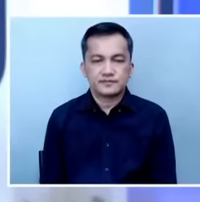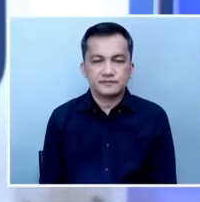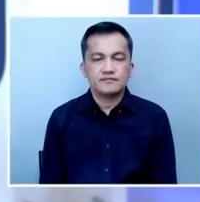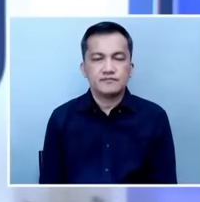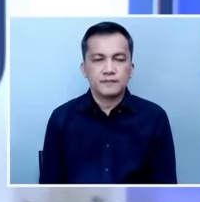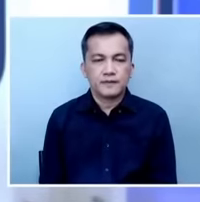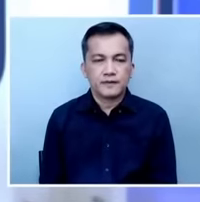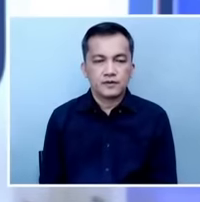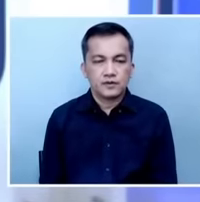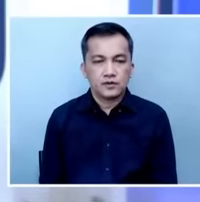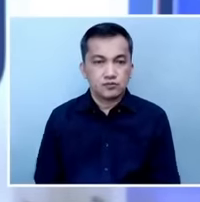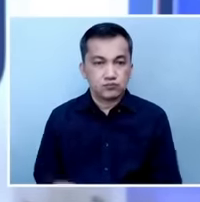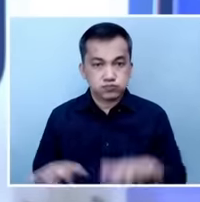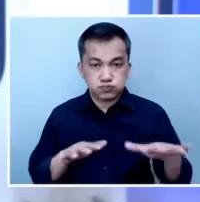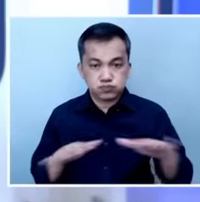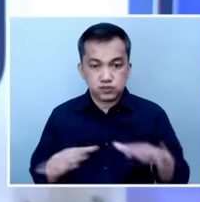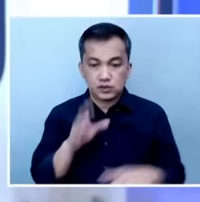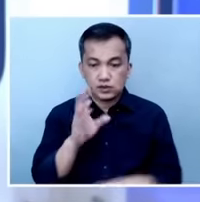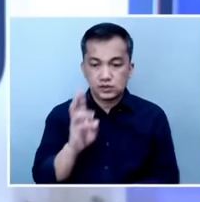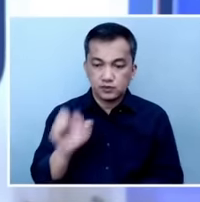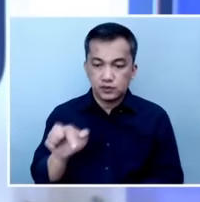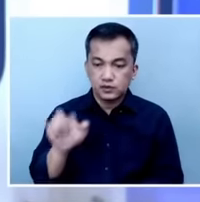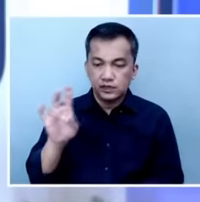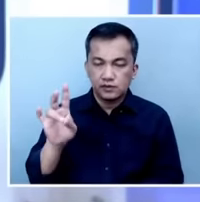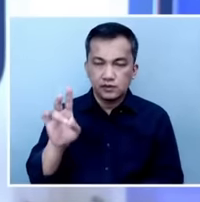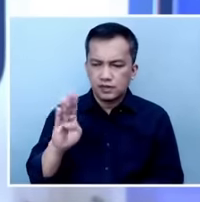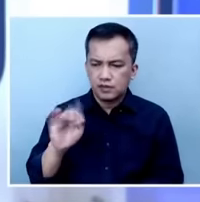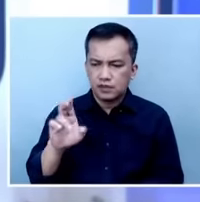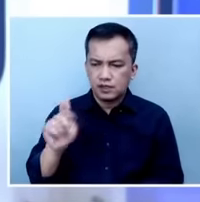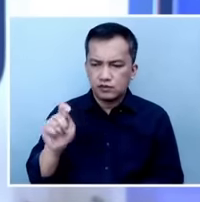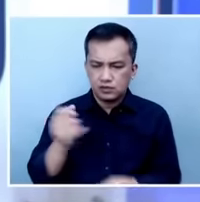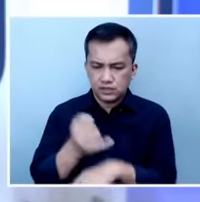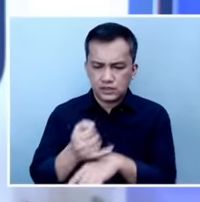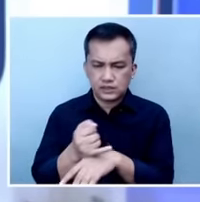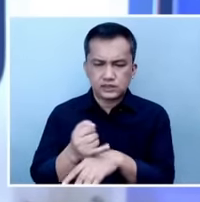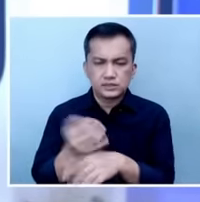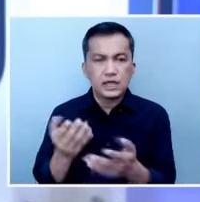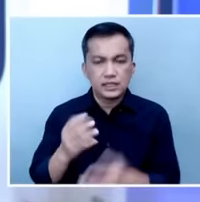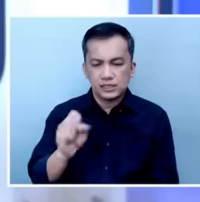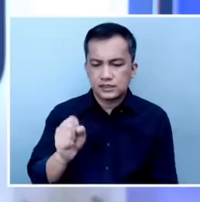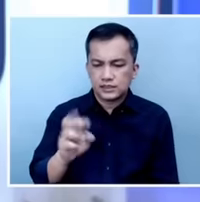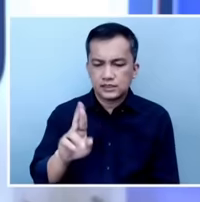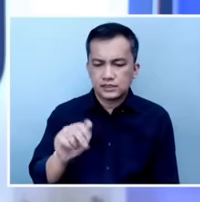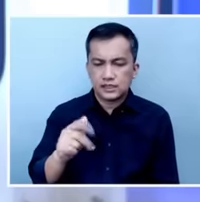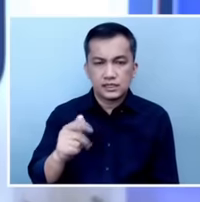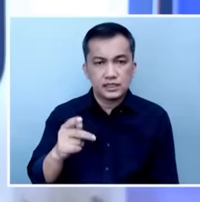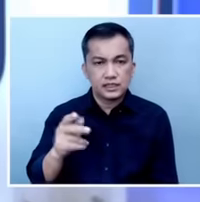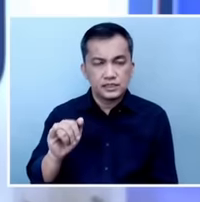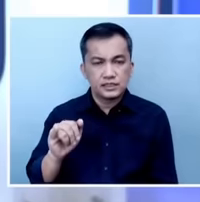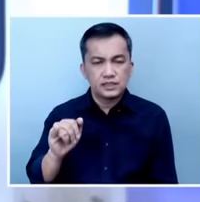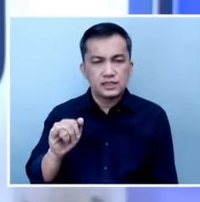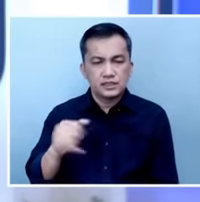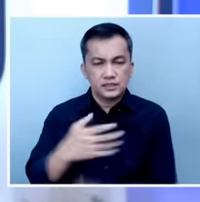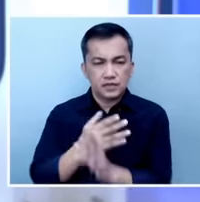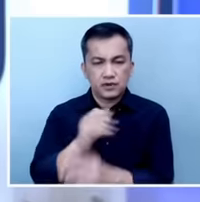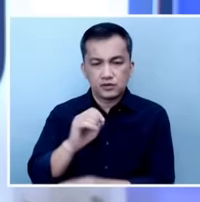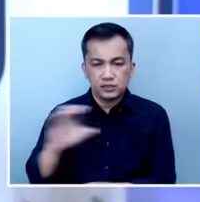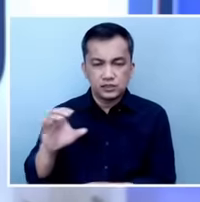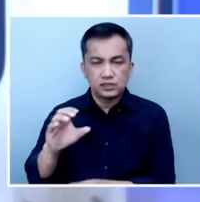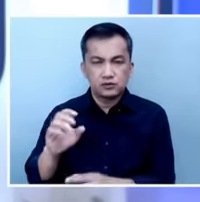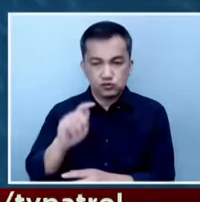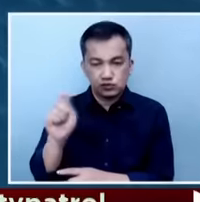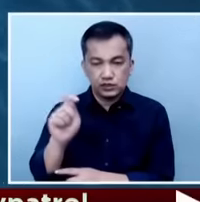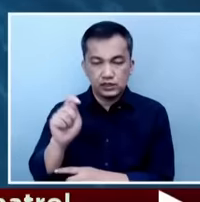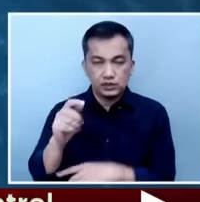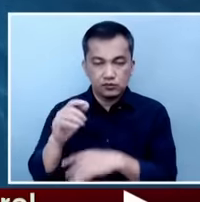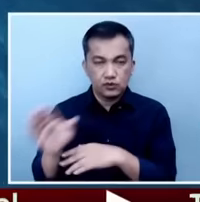ng magnitude 6.7 na lindol ang Balut Island sa bayan ng Sarangani, Davao Occidental, Martes ng madaling araw.